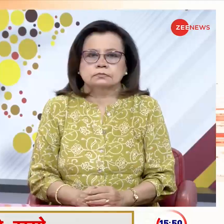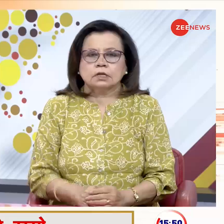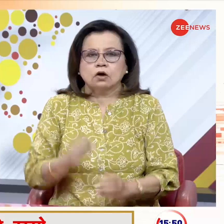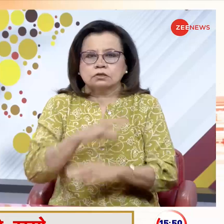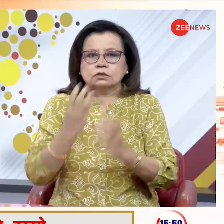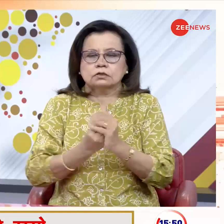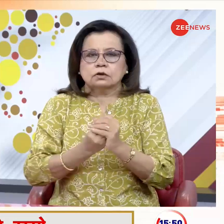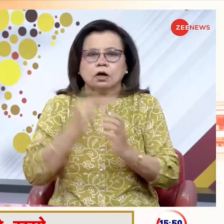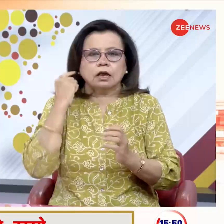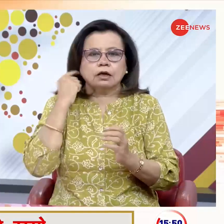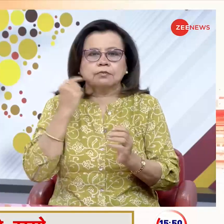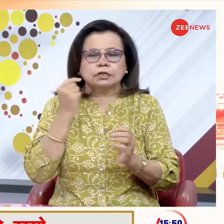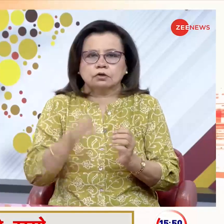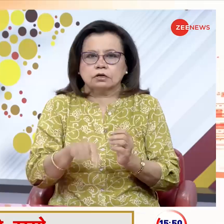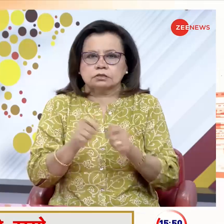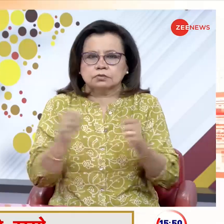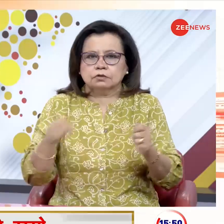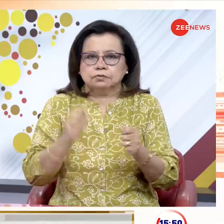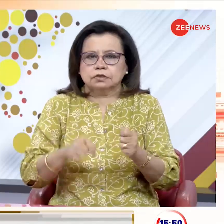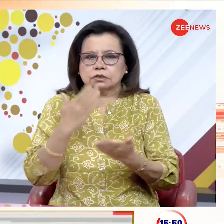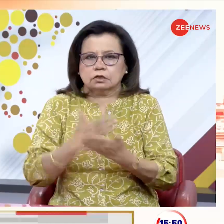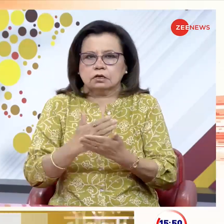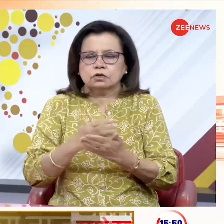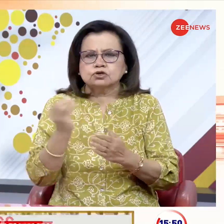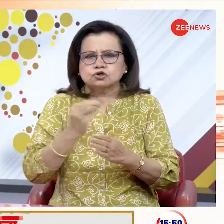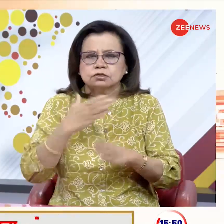और इसी के साथ बधिरों के लिए समाचार में बस इतना